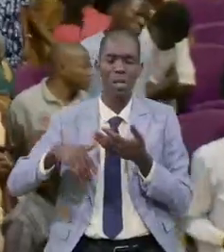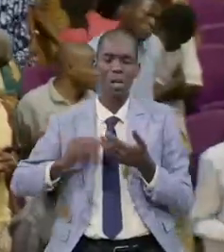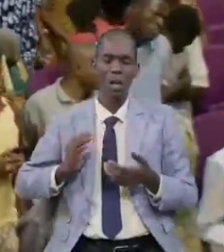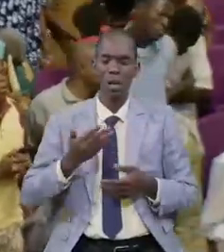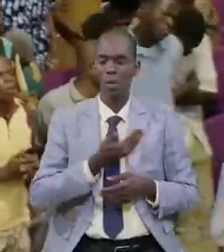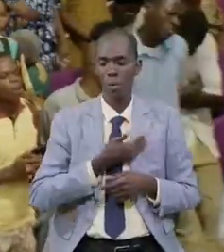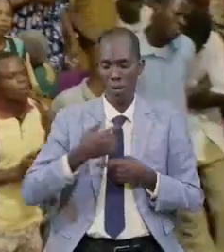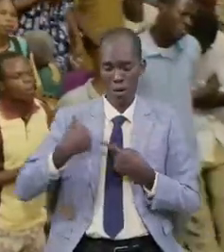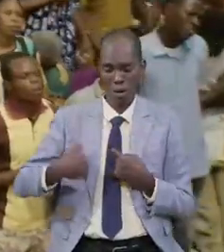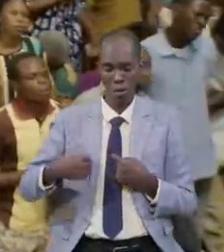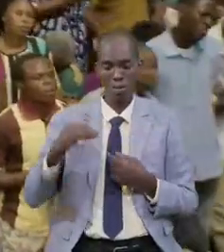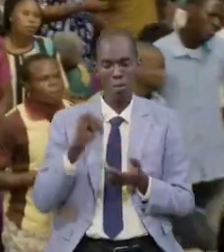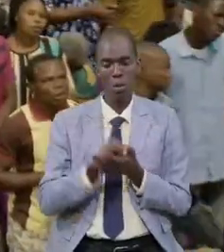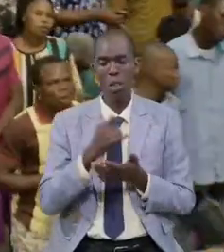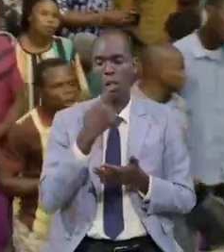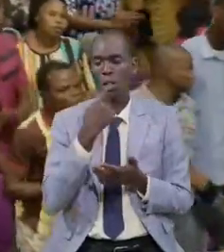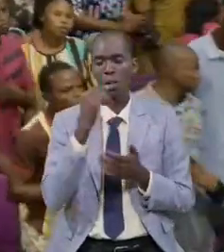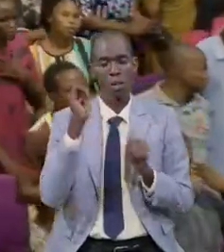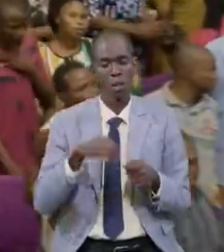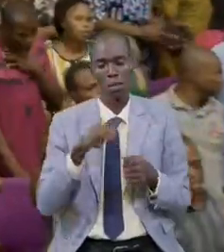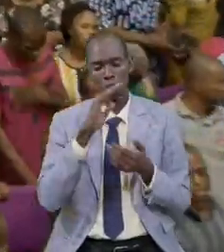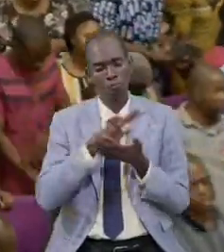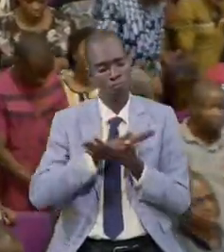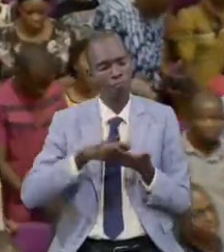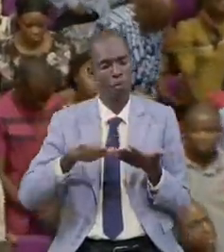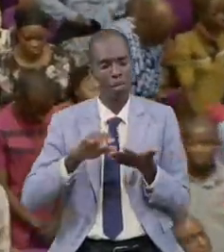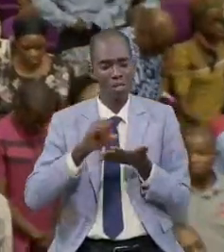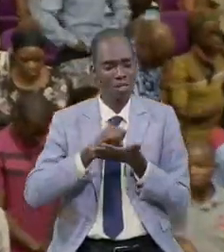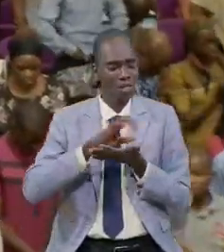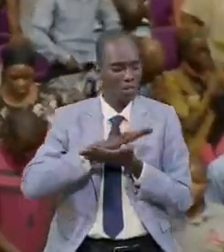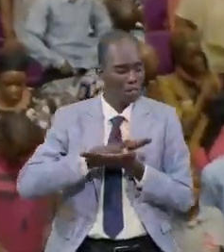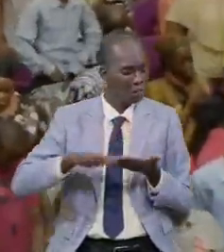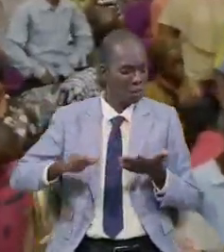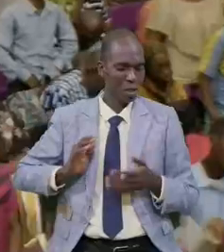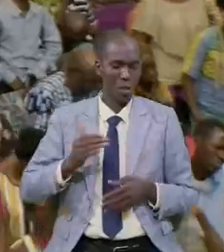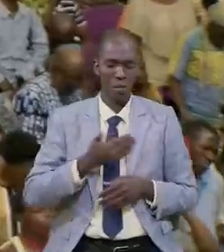Qu'il purifie notre langue, qu'il sanctifie le cœur,